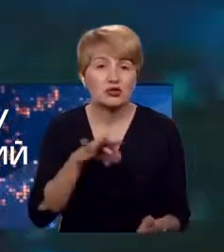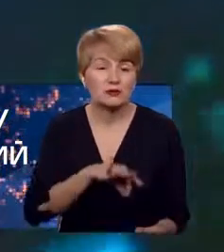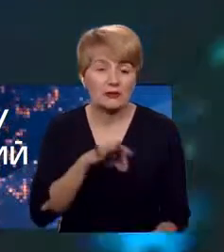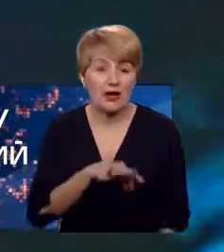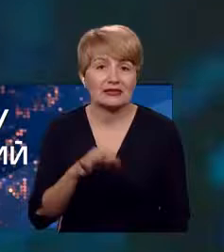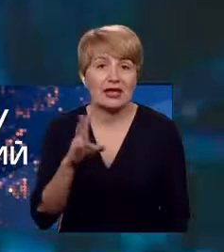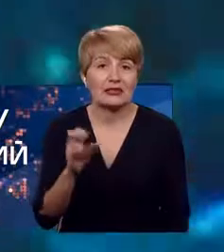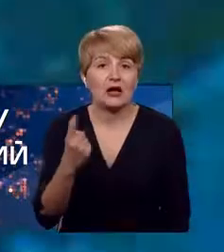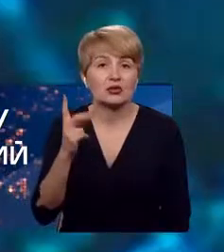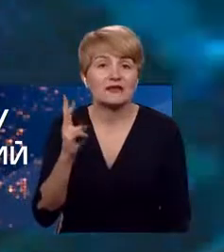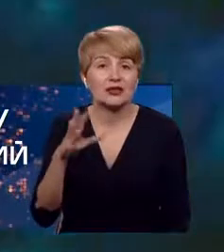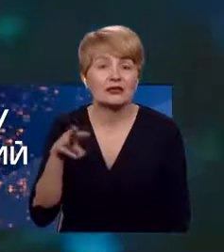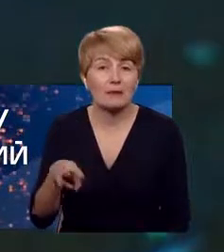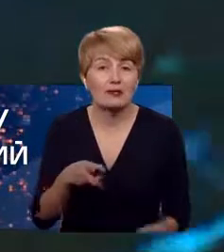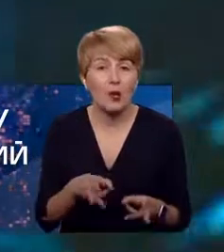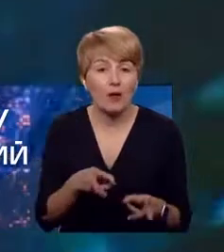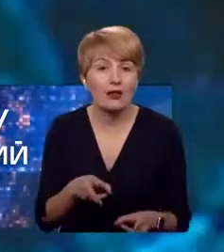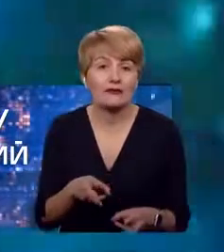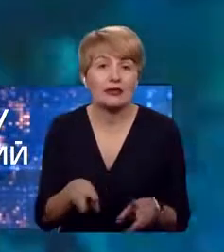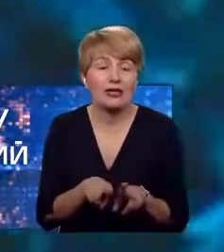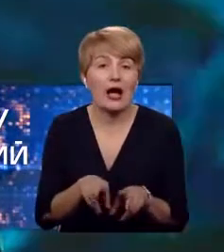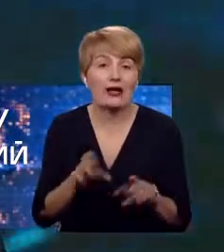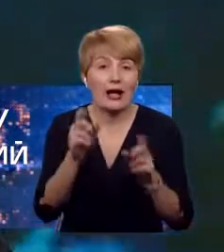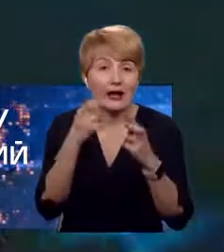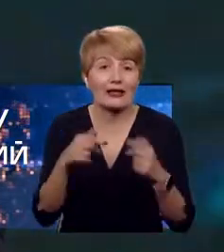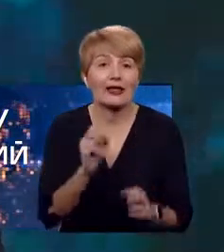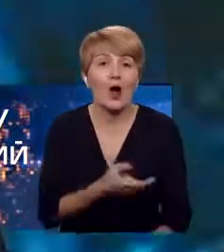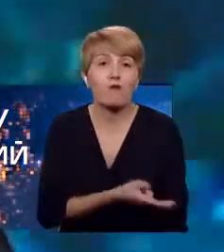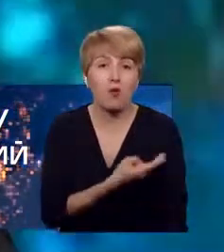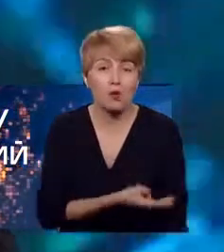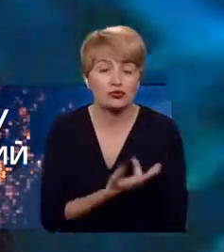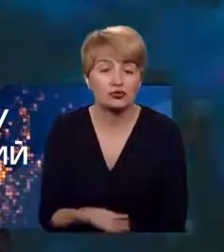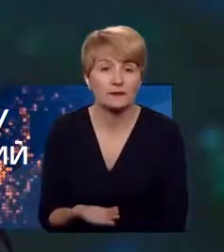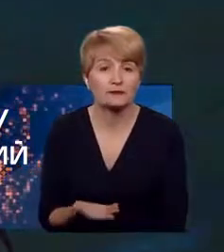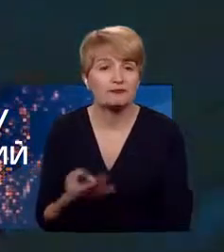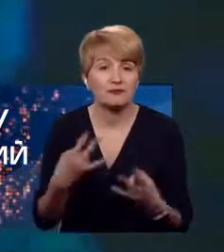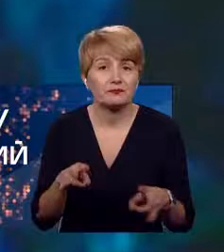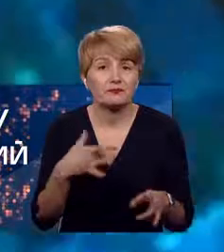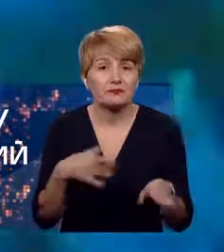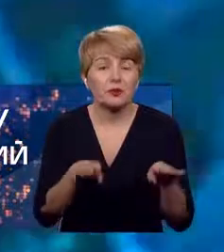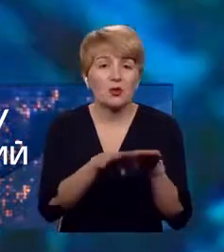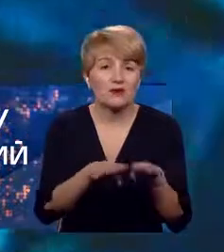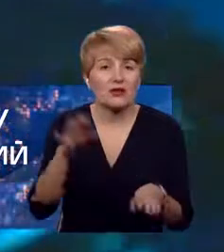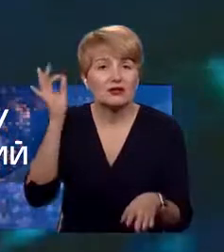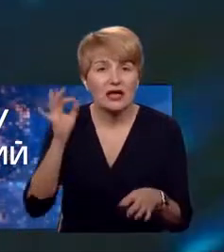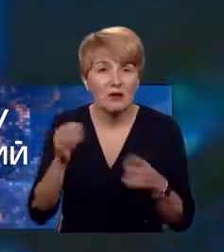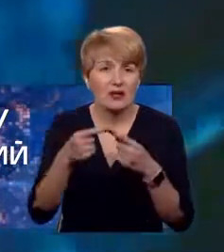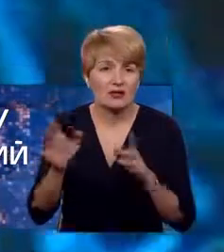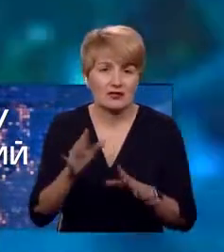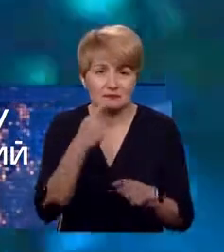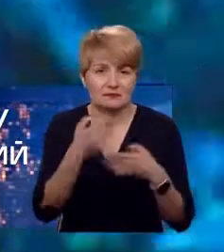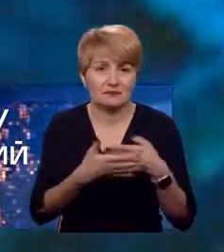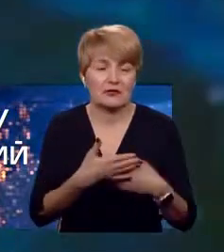квадратний метр опалення, ніж така країна, ніж Польща. Не треба порівнювати нас з Германією чи з якимось там далекими країнами.